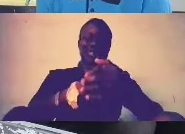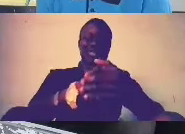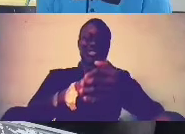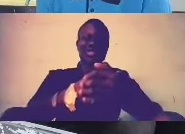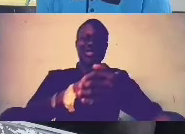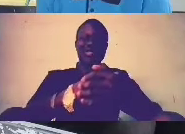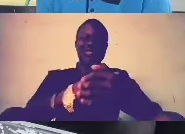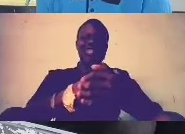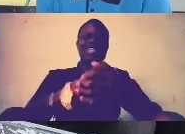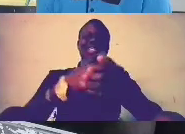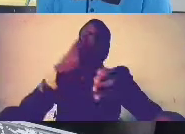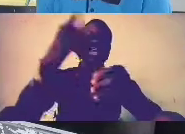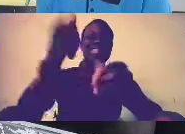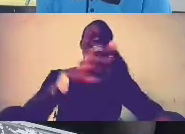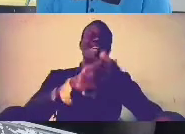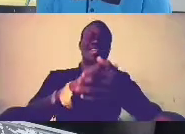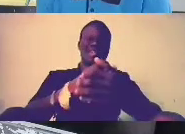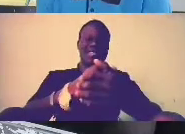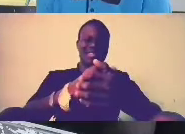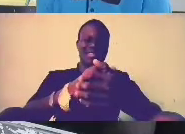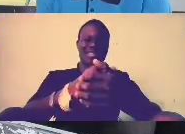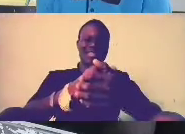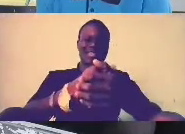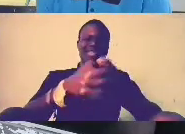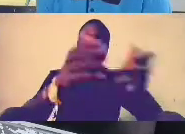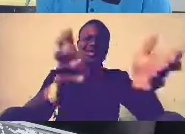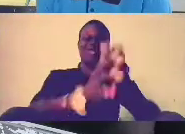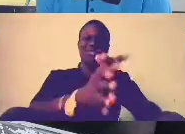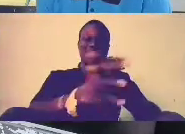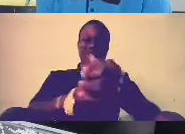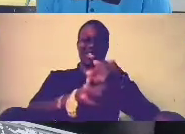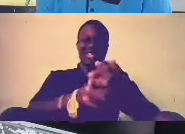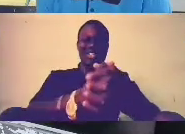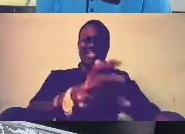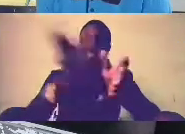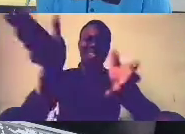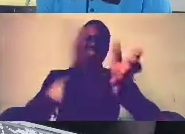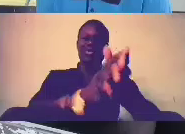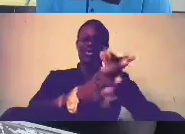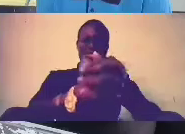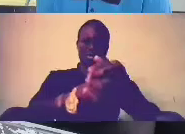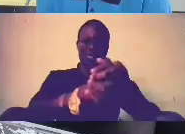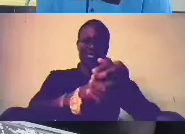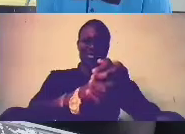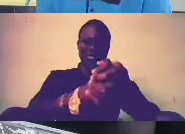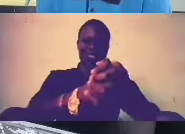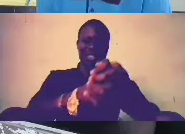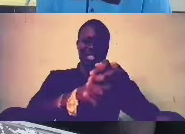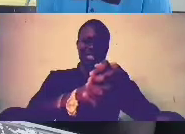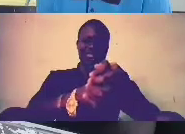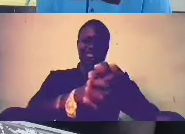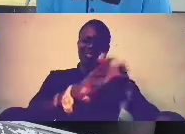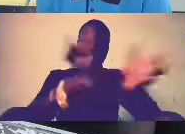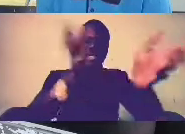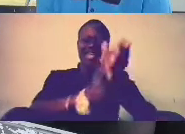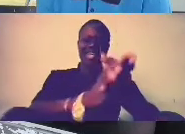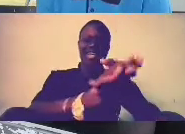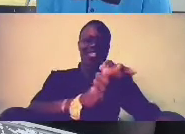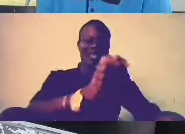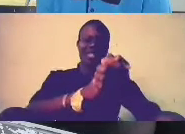de motivation que tu as tant rêvé à ton. Mais aujourd'hui, les portes t'ont s'ouvrir.